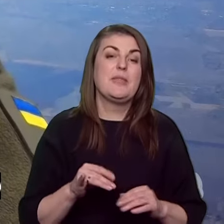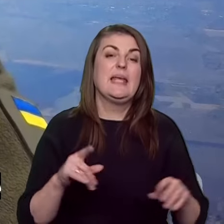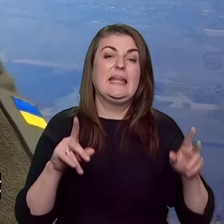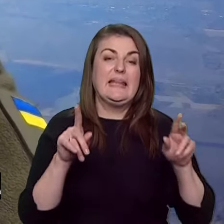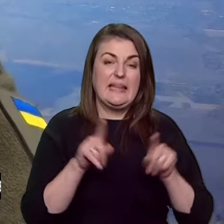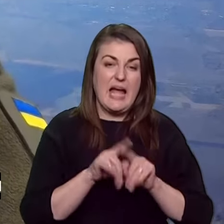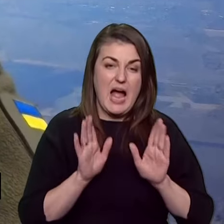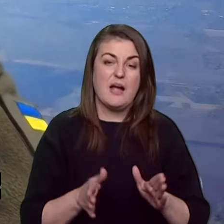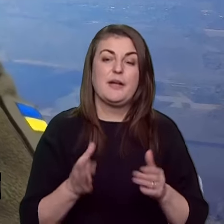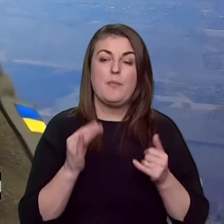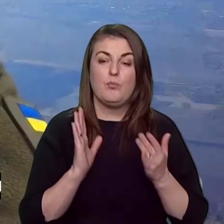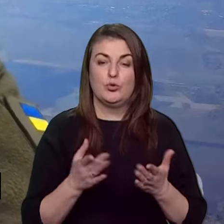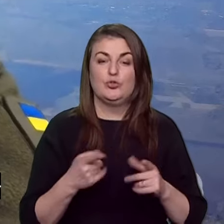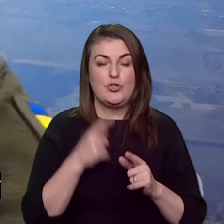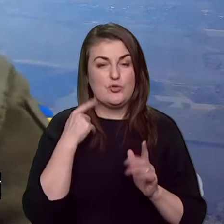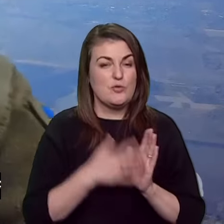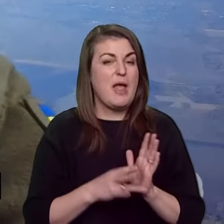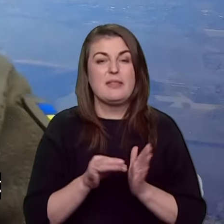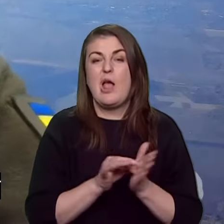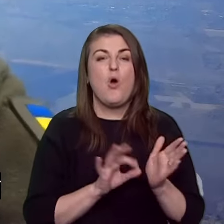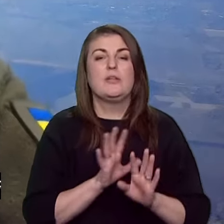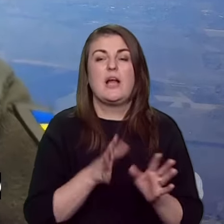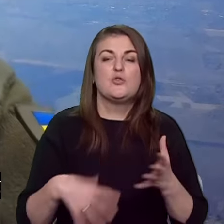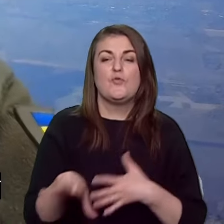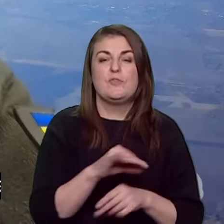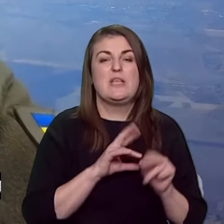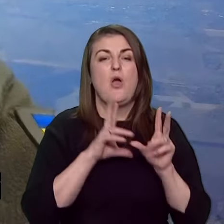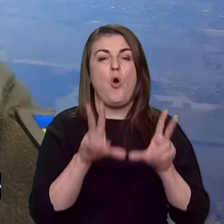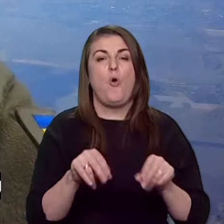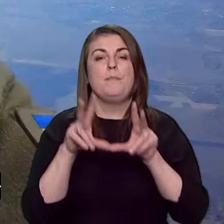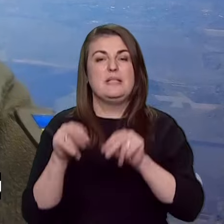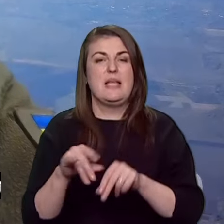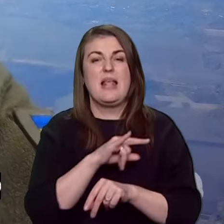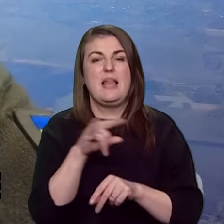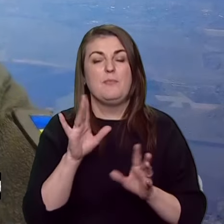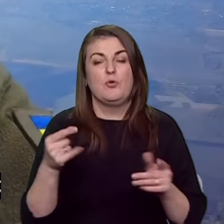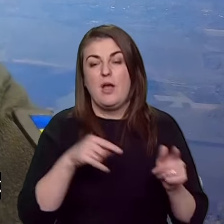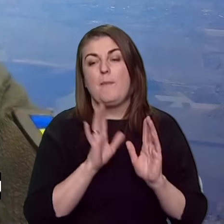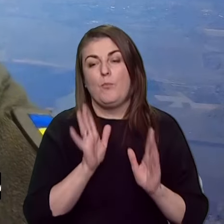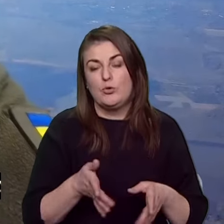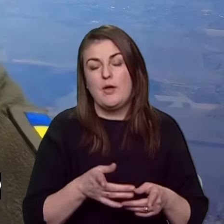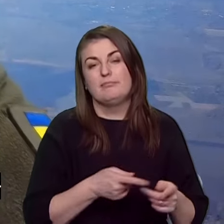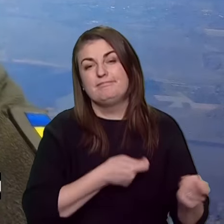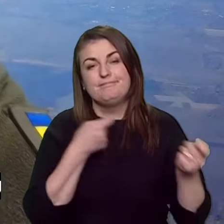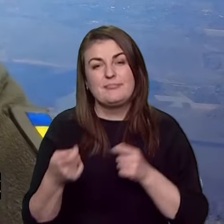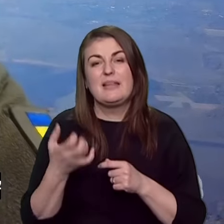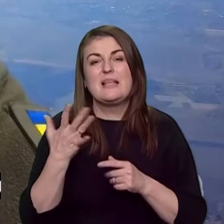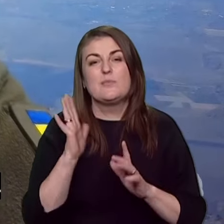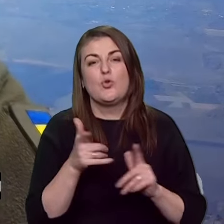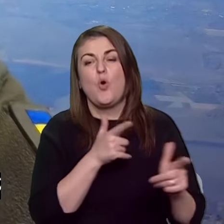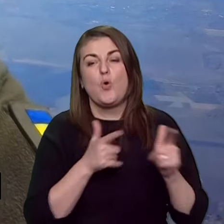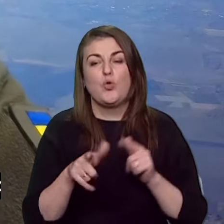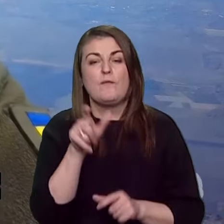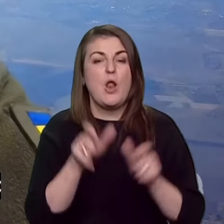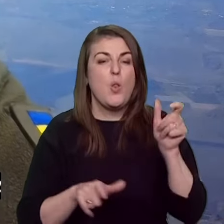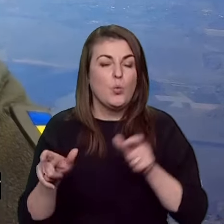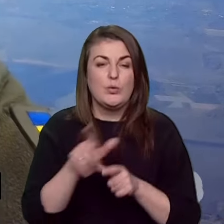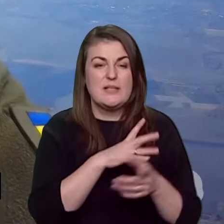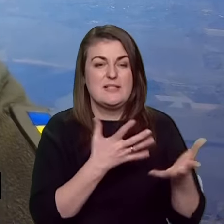Так, і буде до того ж зрозуміло, що не одразу ж усі обіцяні літаки будуть надходити. Будуть надходити по мірі того, наскільки будуть готові люди